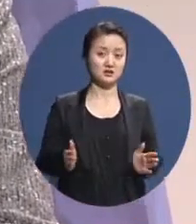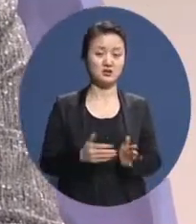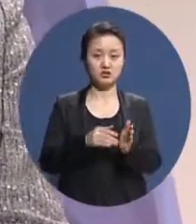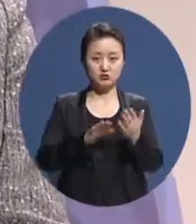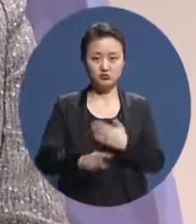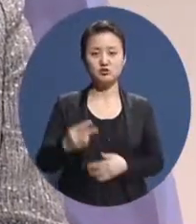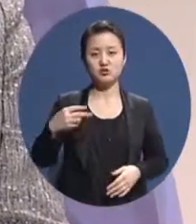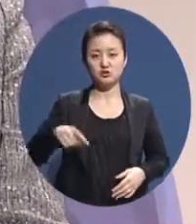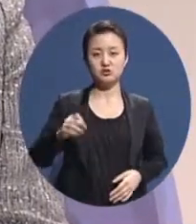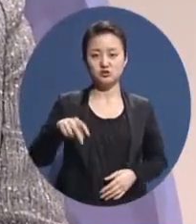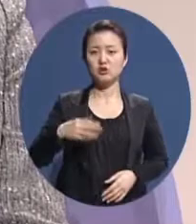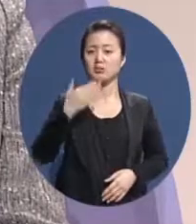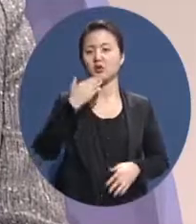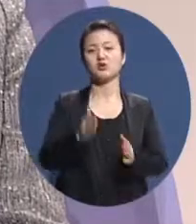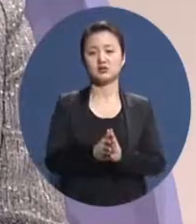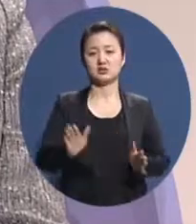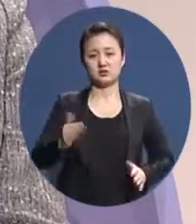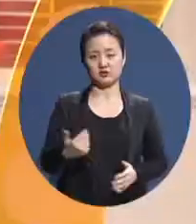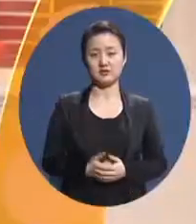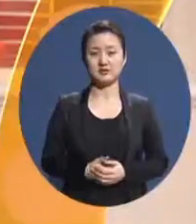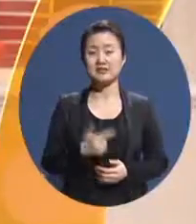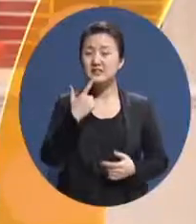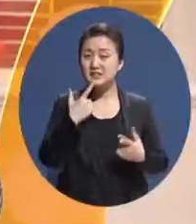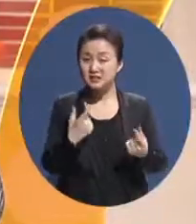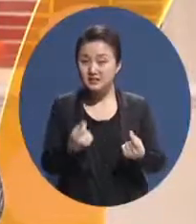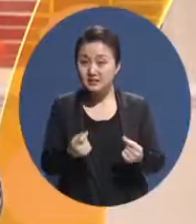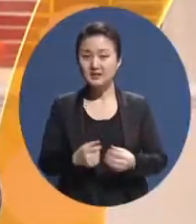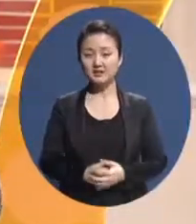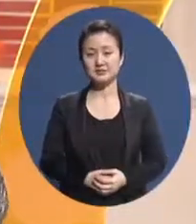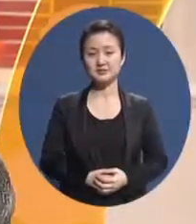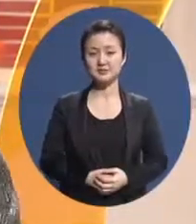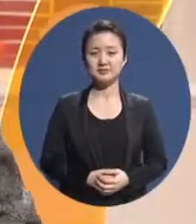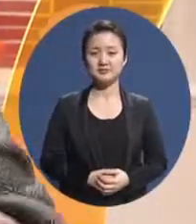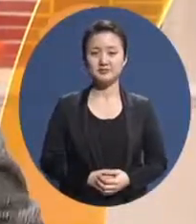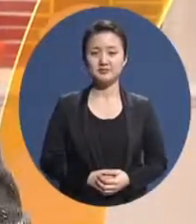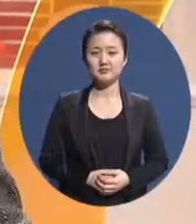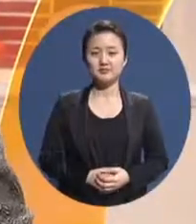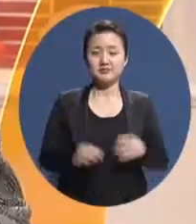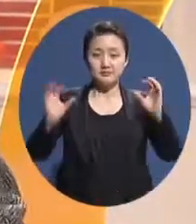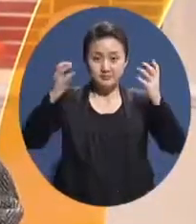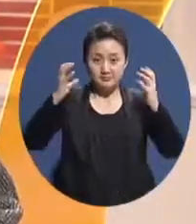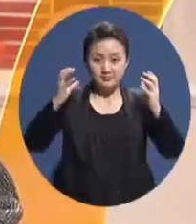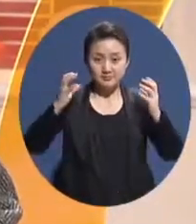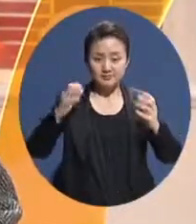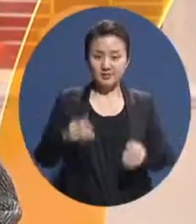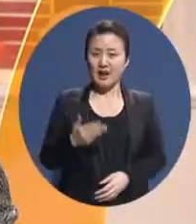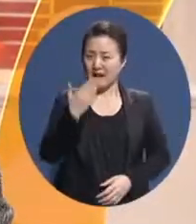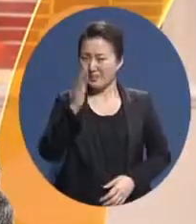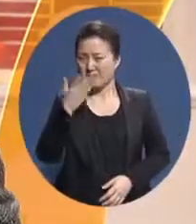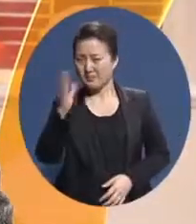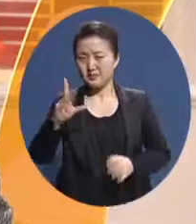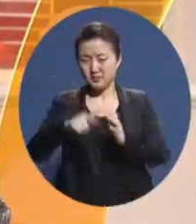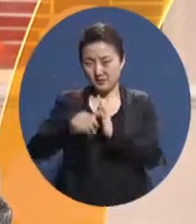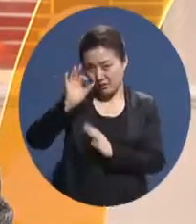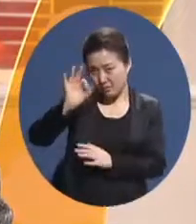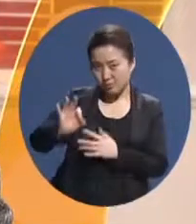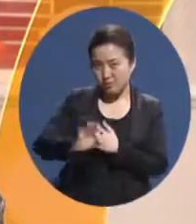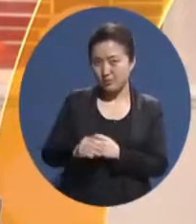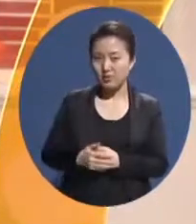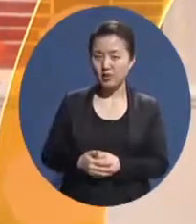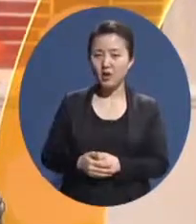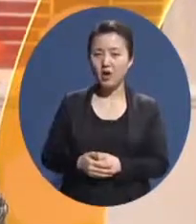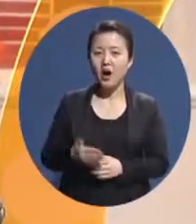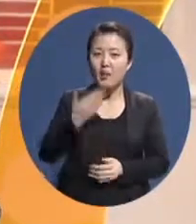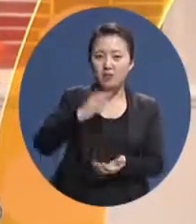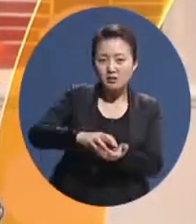용기를 얻었어요. 결국은 아이들이 편식을 할 때 가장 중요한 거는 오늘 얼마만큼 먹이는 게 아니라 아이가 음식과 관련돼서